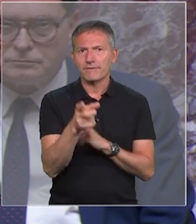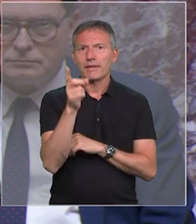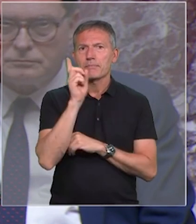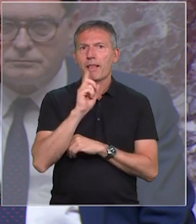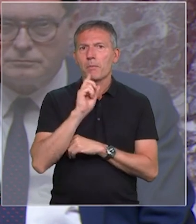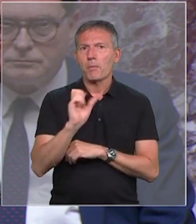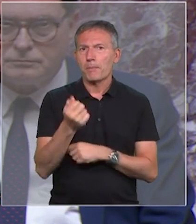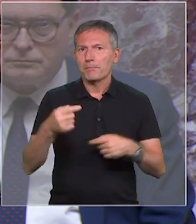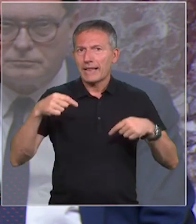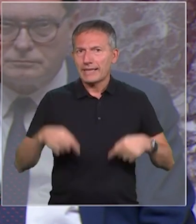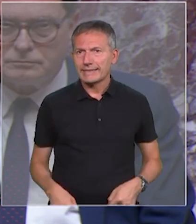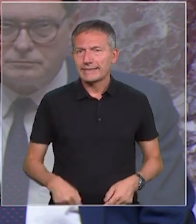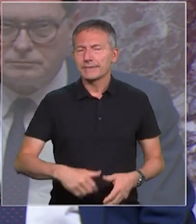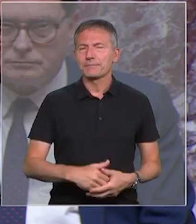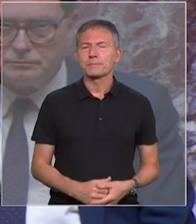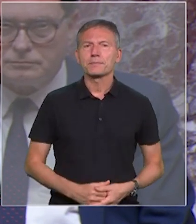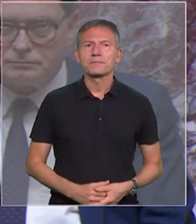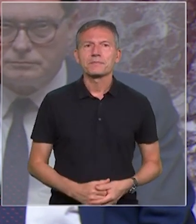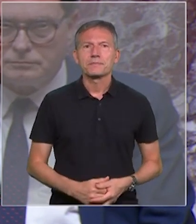la Première Ministre.